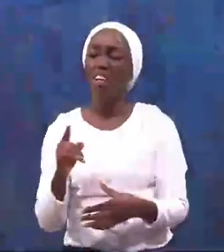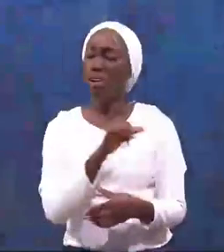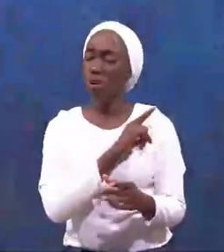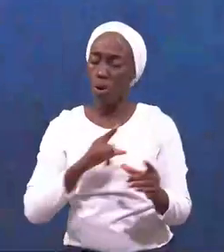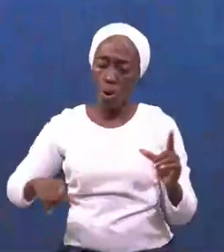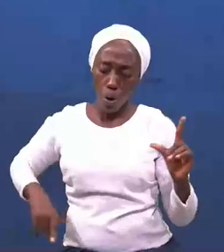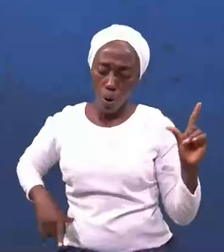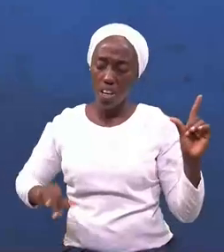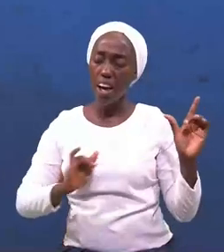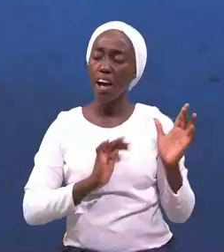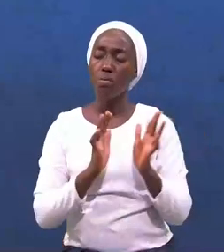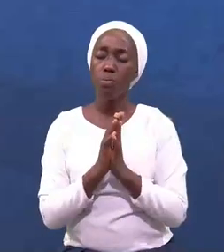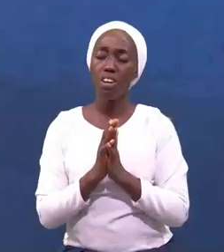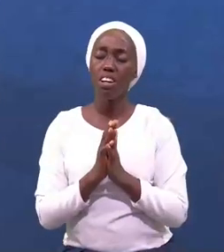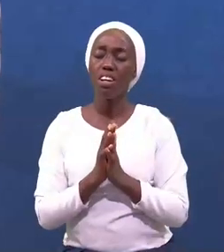je prie.